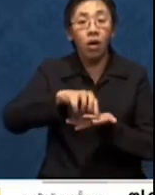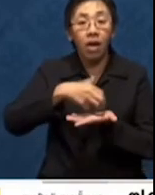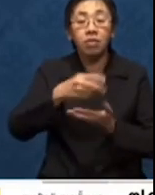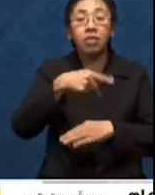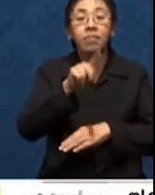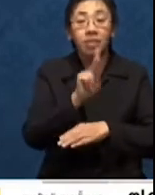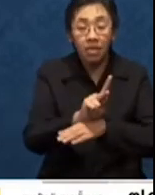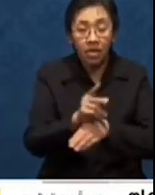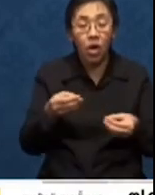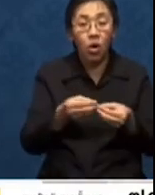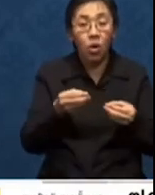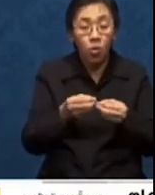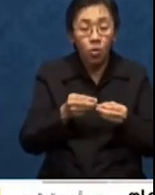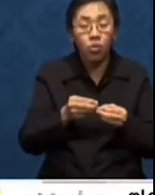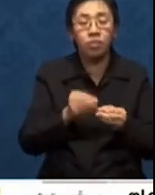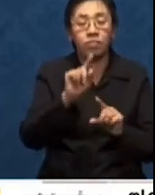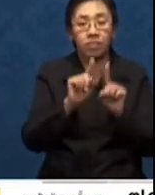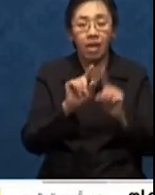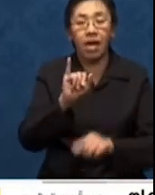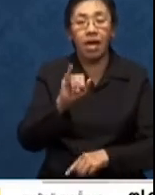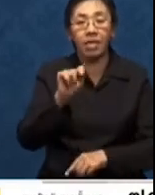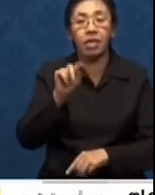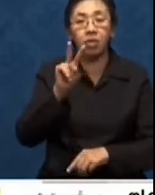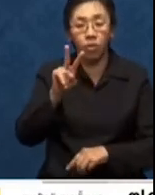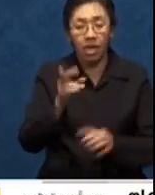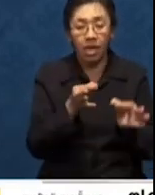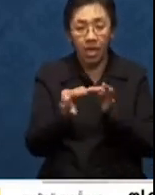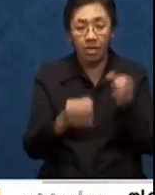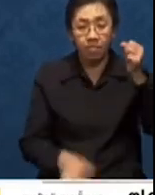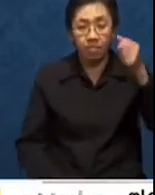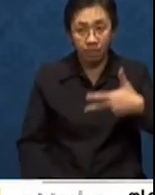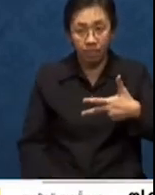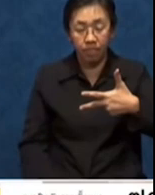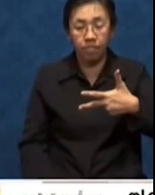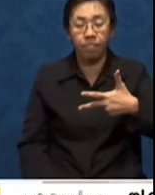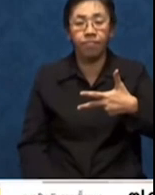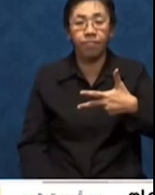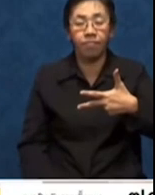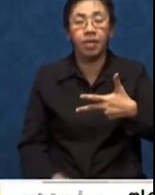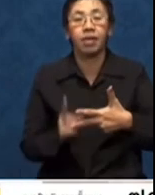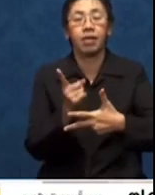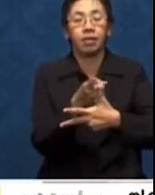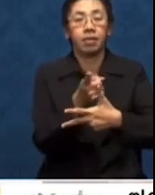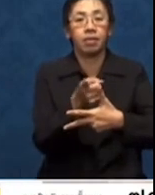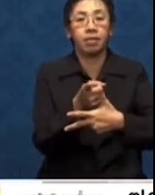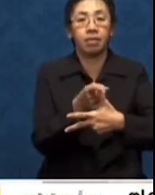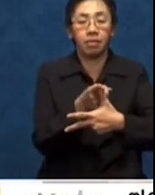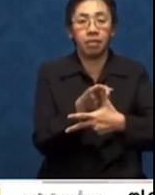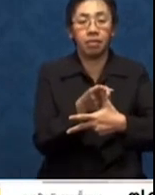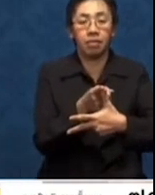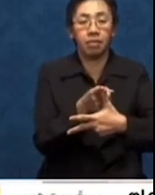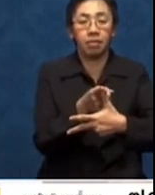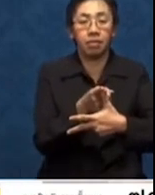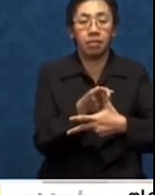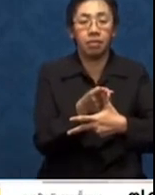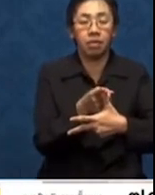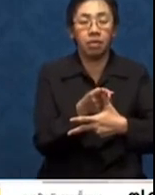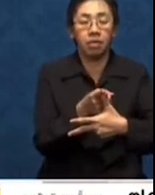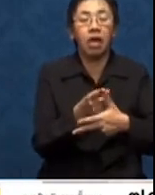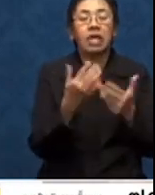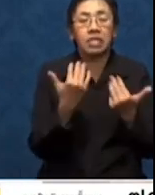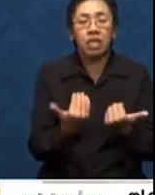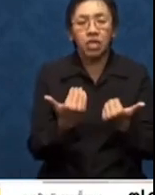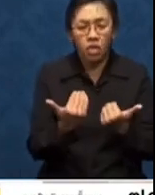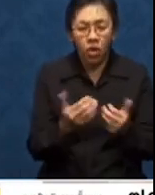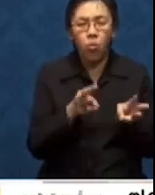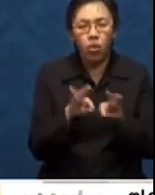เรื่องนี้สามารถแบ่งการชี้แจงออกเป็น3ข้อครับประการแรกนะครับกระบวนการที่กำลังดำเนิน